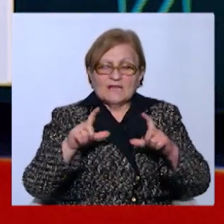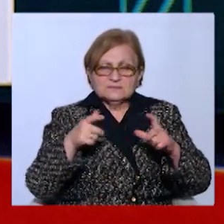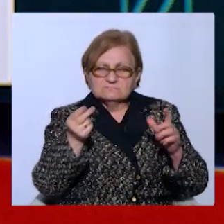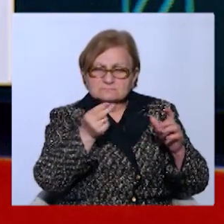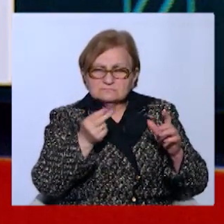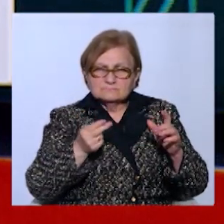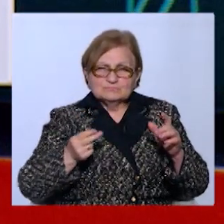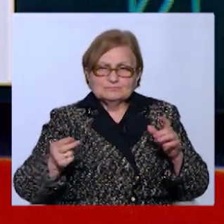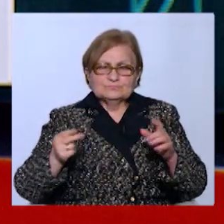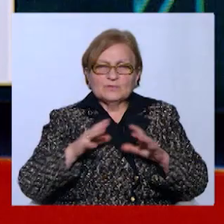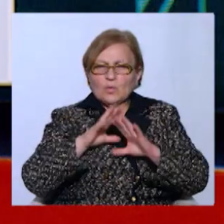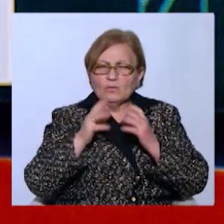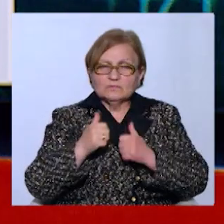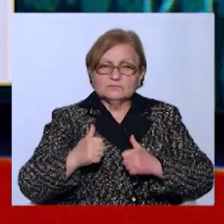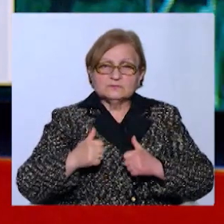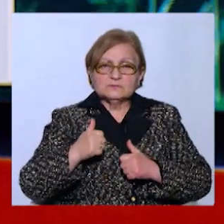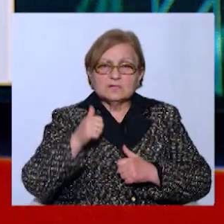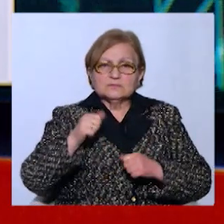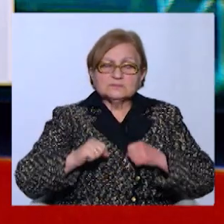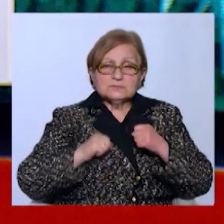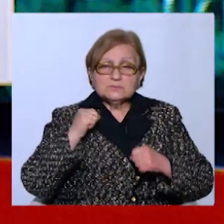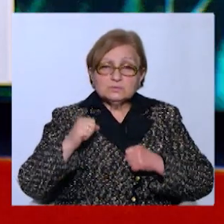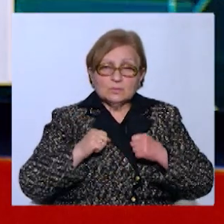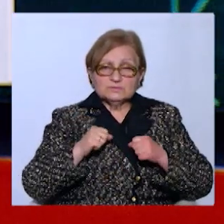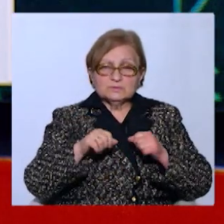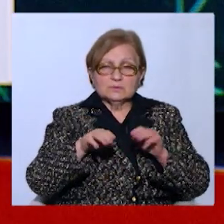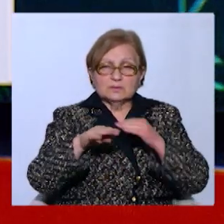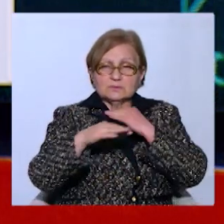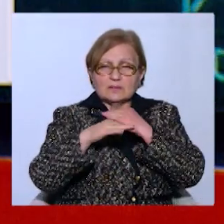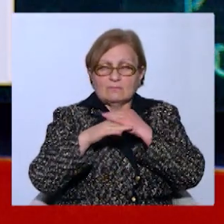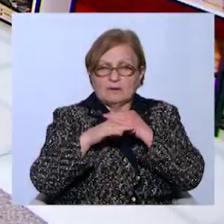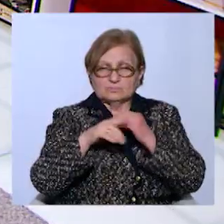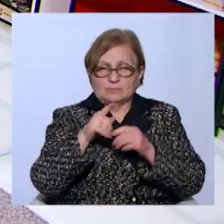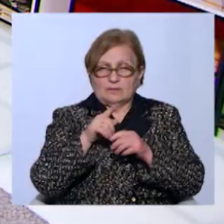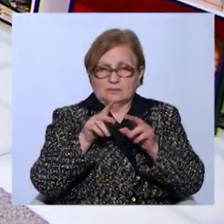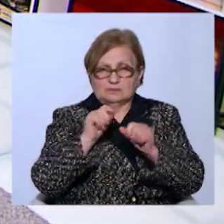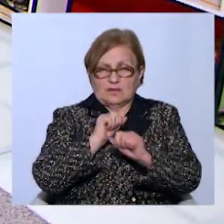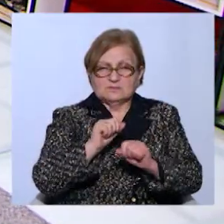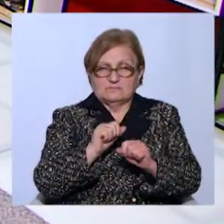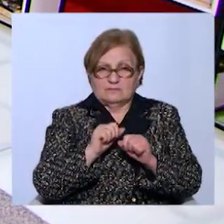მოხაზვის დროს ყოველთვის ცდილობდნენ, რომ ეს თანაფარდობა დაეცვათ. აი, რომ შეხედოთ, ამბობდნენ, რომ თითქოს აი